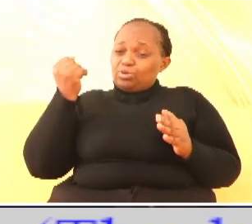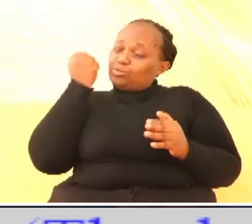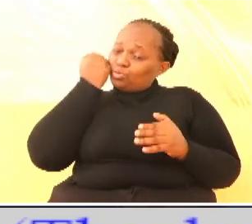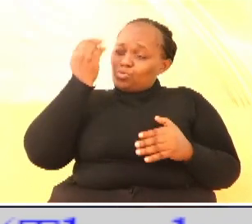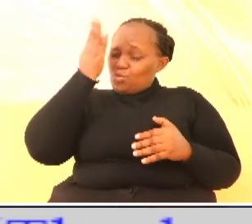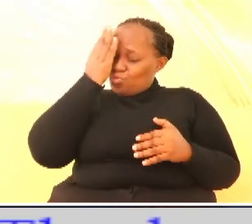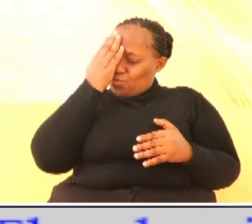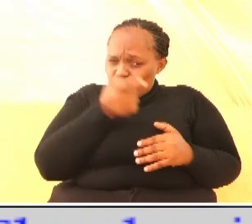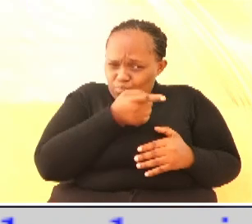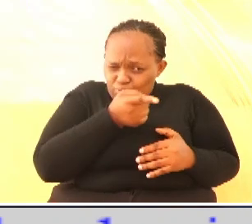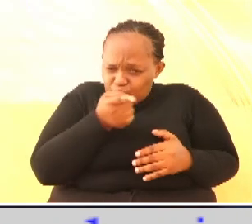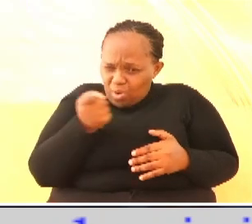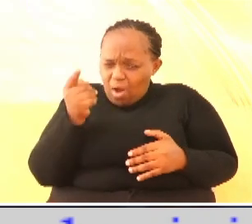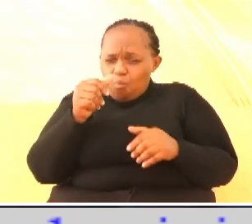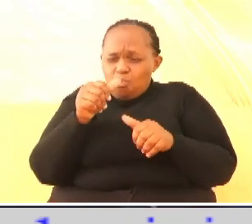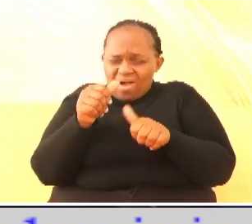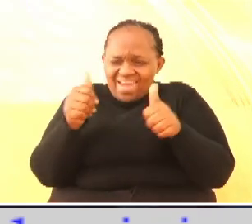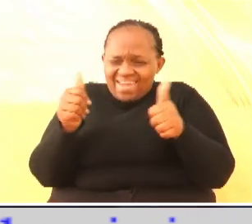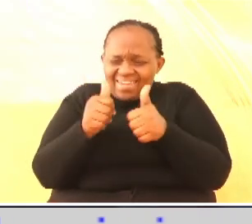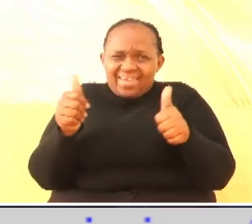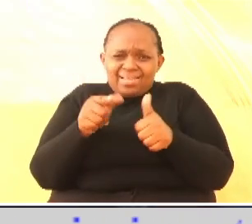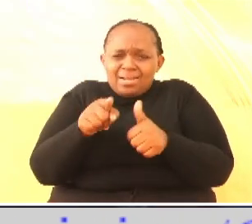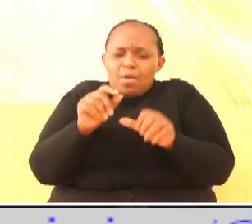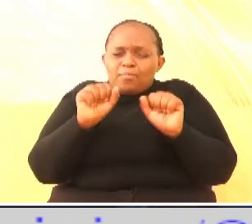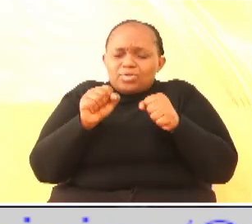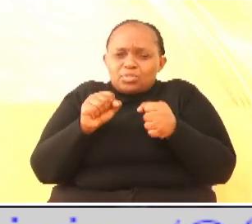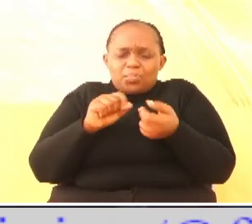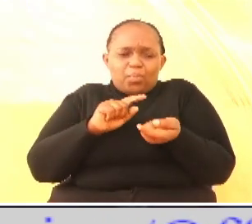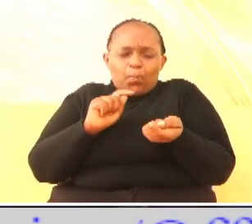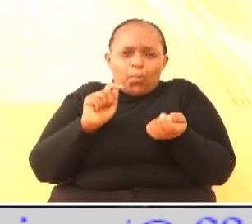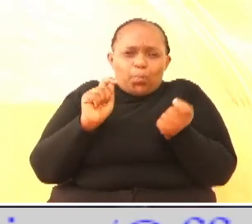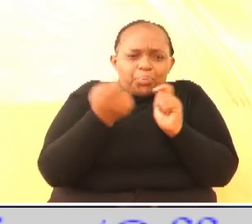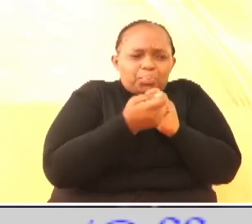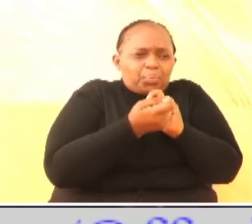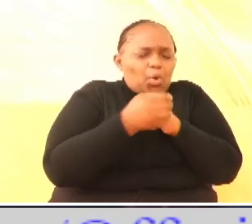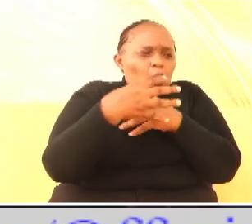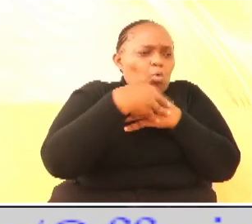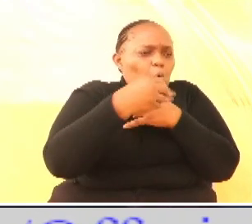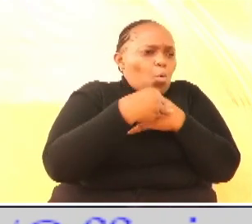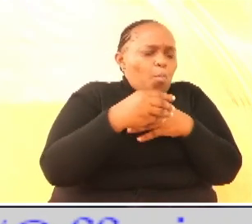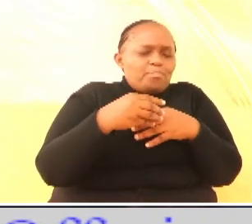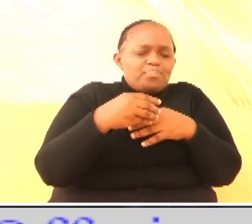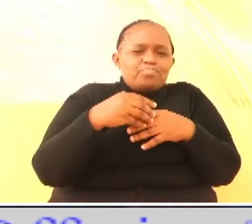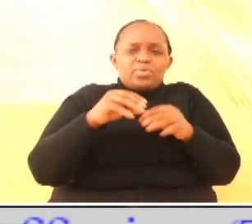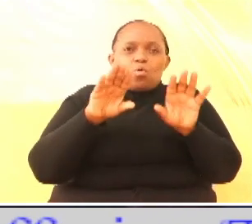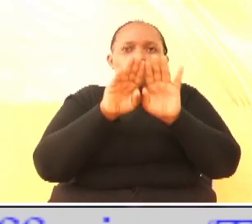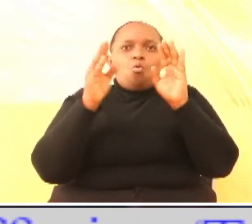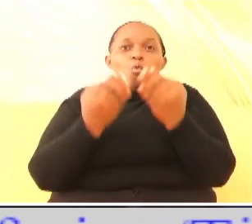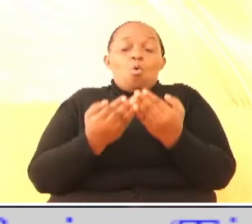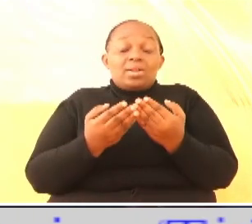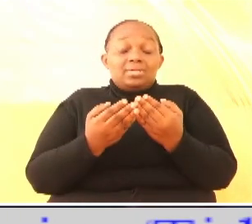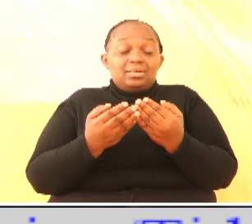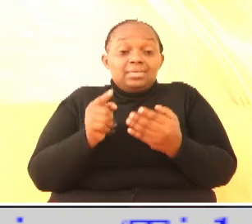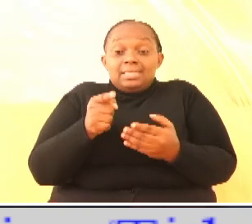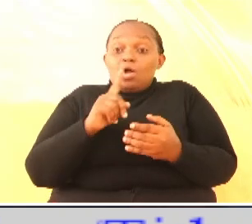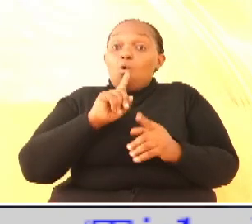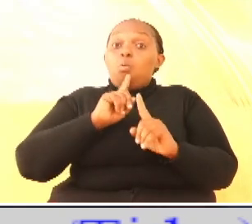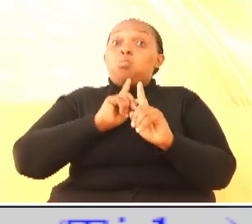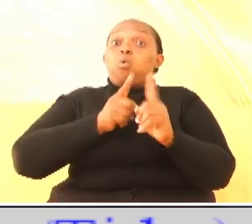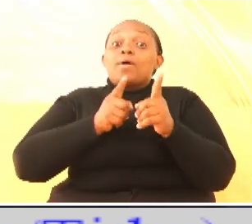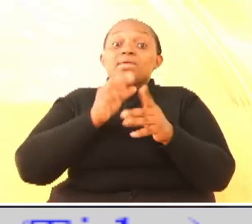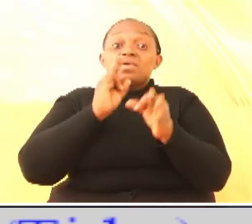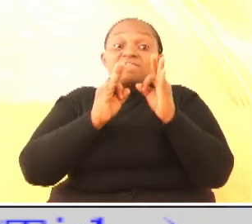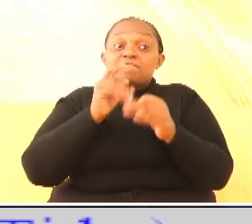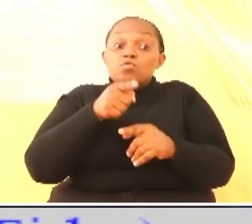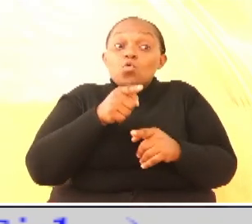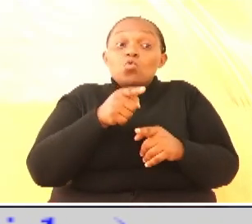ambao ni kigeugeu, ni watu ambao wanaiga mambo ya dunia. Msipo muogopa Mungu, mimi hata kama